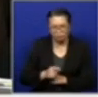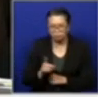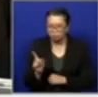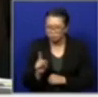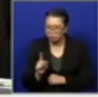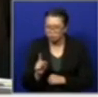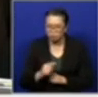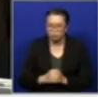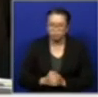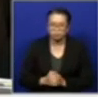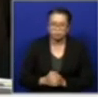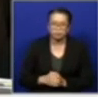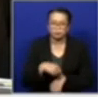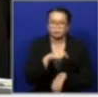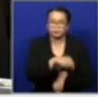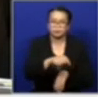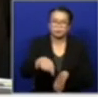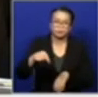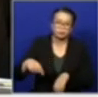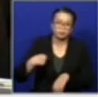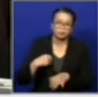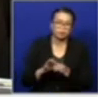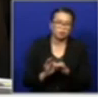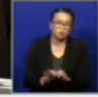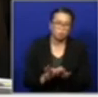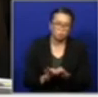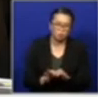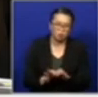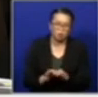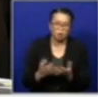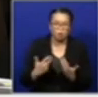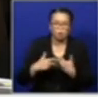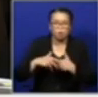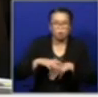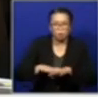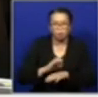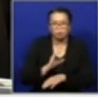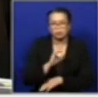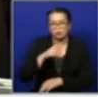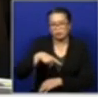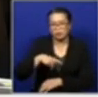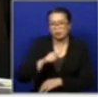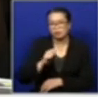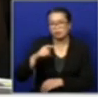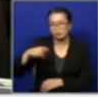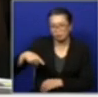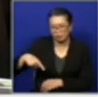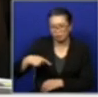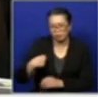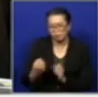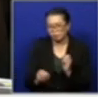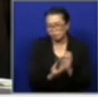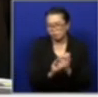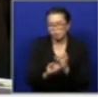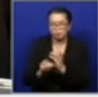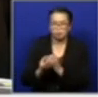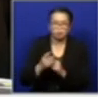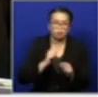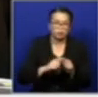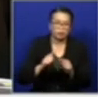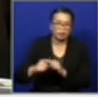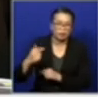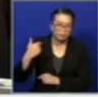และยังเป็นคำถามอยู่ค่ะว่าความตกลง CPTPP นั้นจริงๆแล้วตอบโจทย์ยุทธศาสตร์การพัฒนาประเทศจริงหรือ